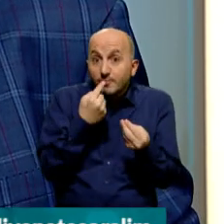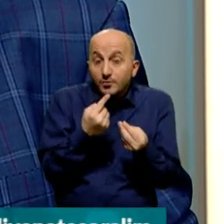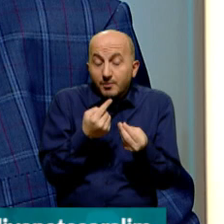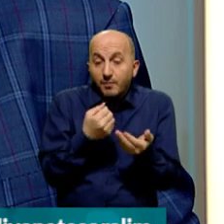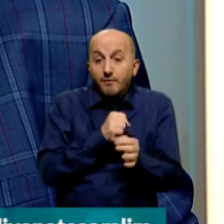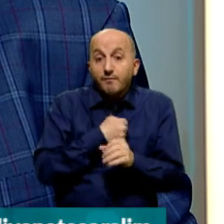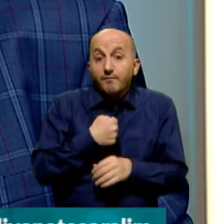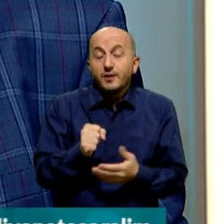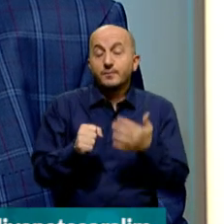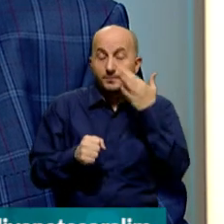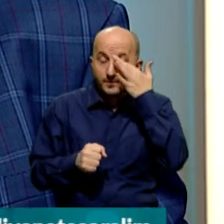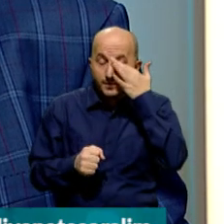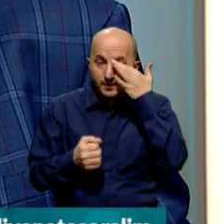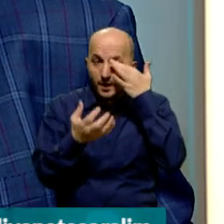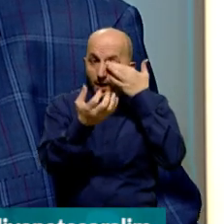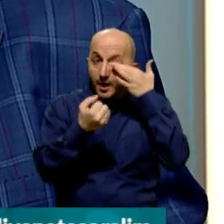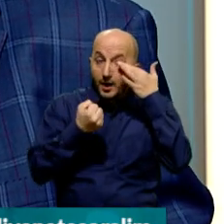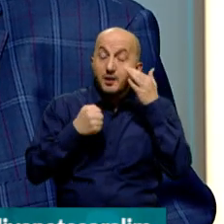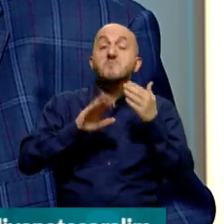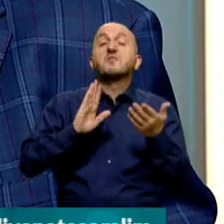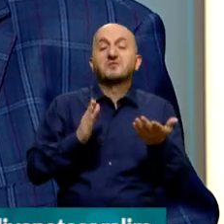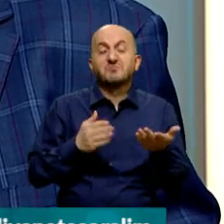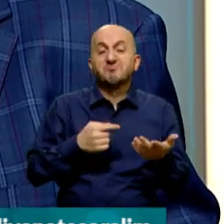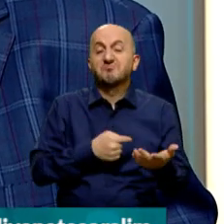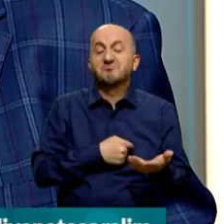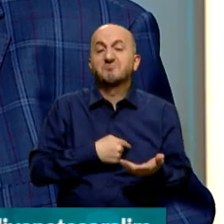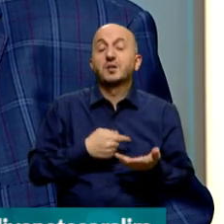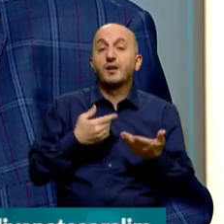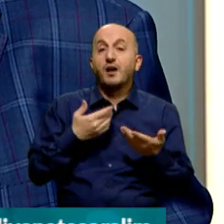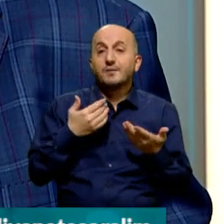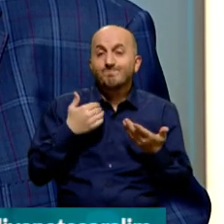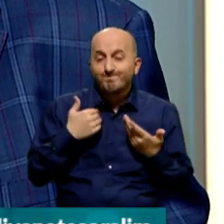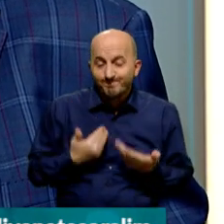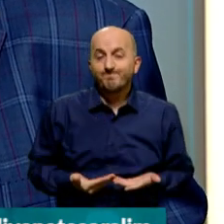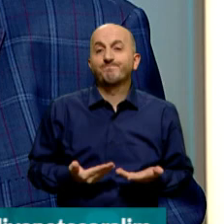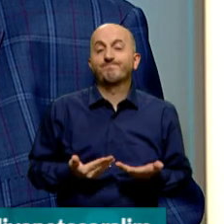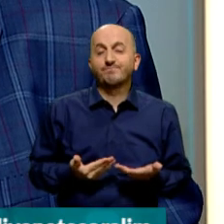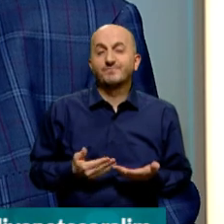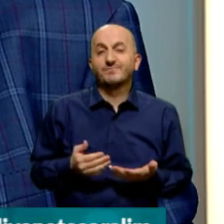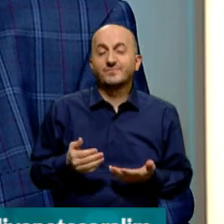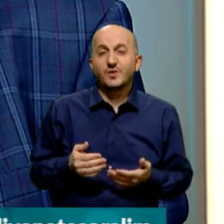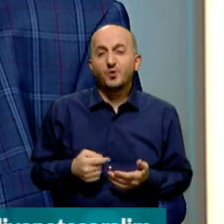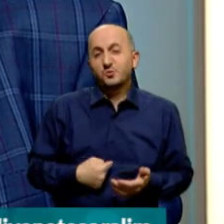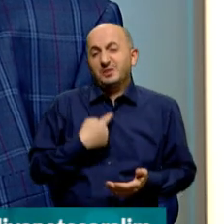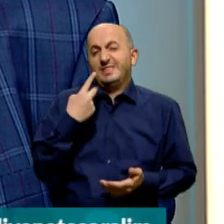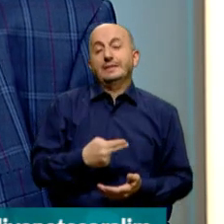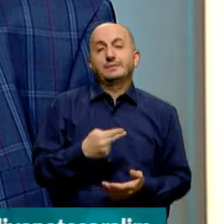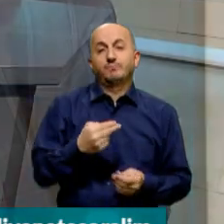hiç vermiyor ve alamayacağınızda kalbinizde bir kanaat oluştu. Evet. Bu batık